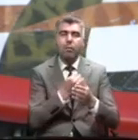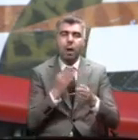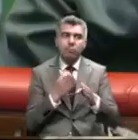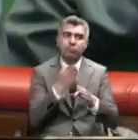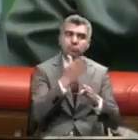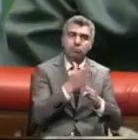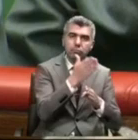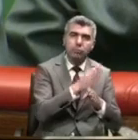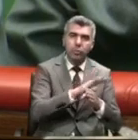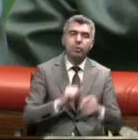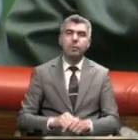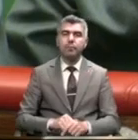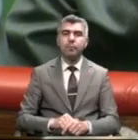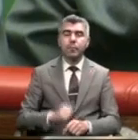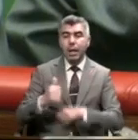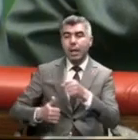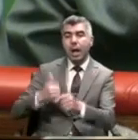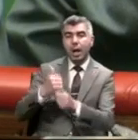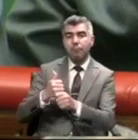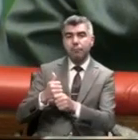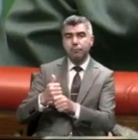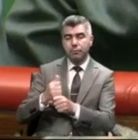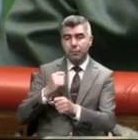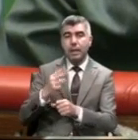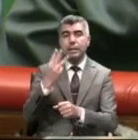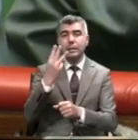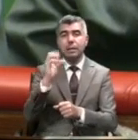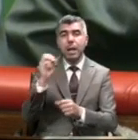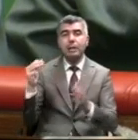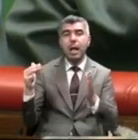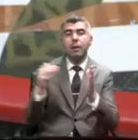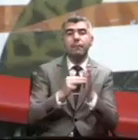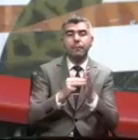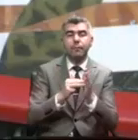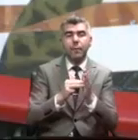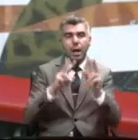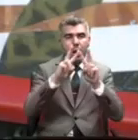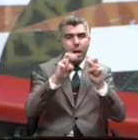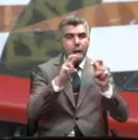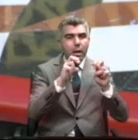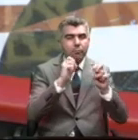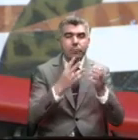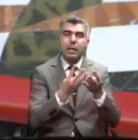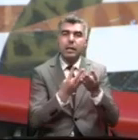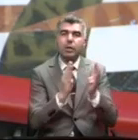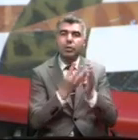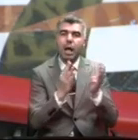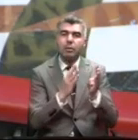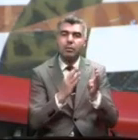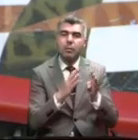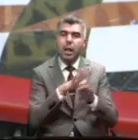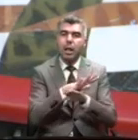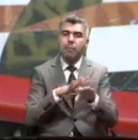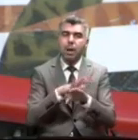المساله هذه العام اللي فات 300 الف مراقبه اللي درتها اللجان على ارض